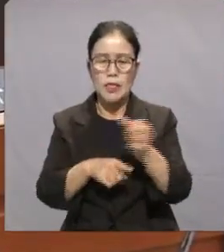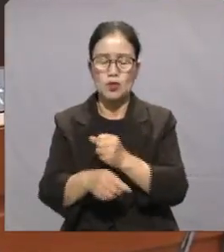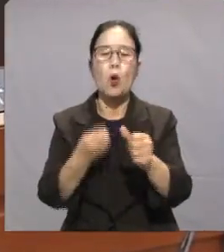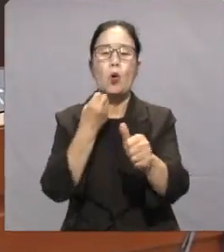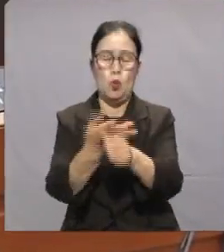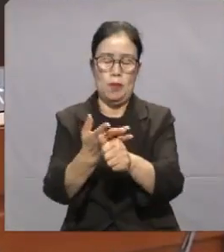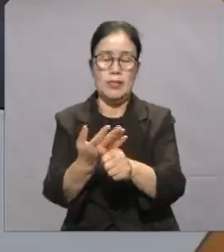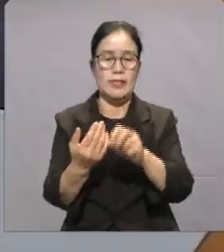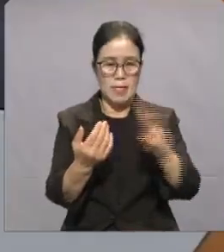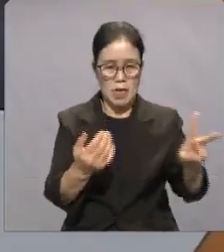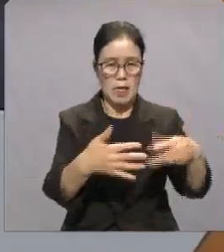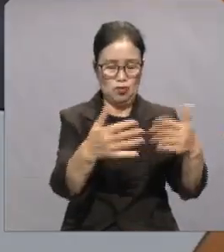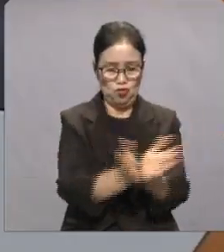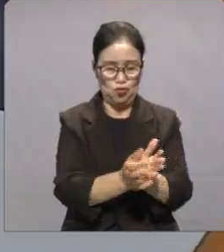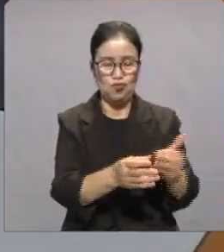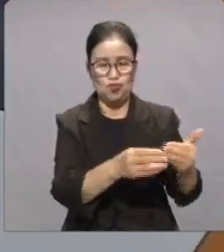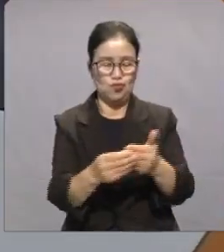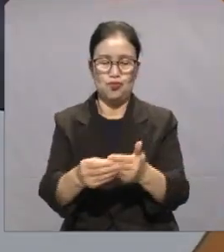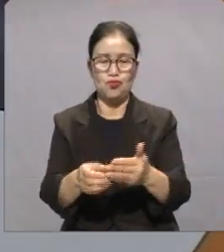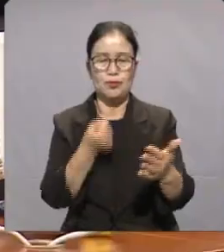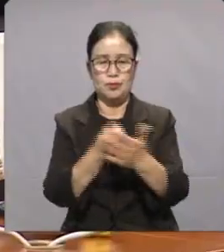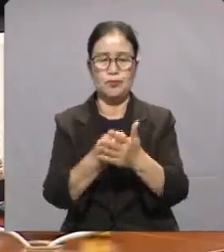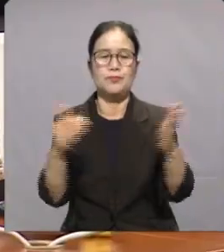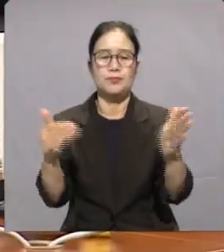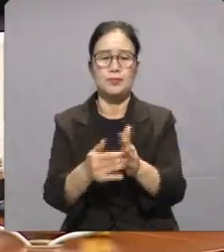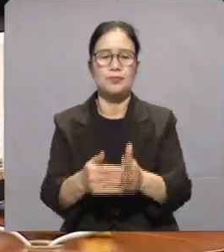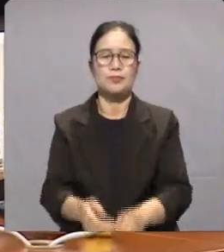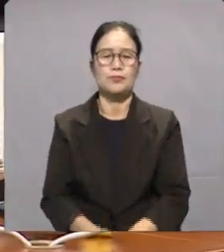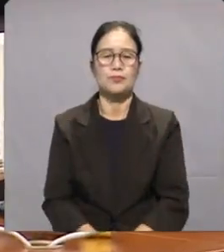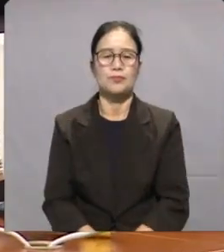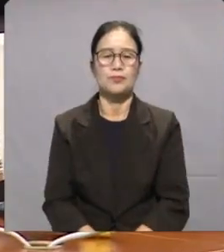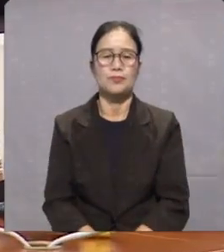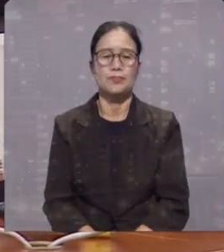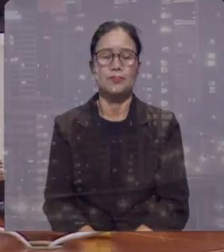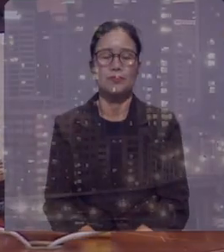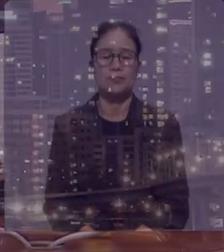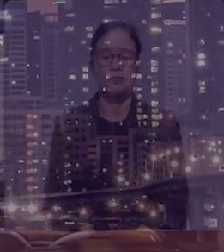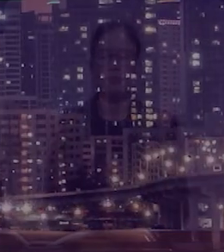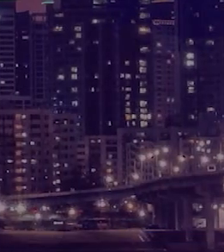야당 주도로 의결됐습니다. OBS 뉴스 이어진입니다.